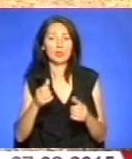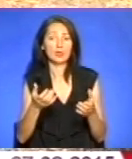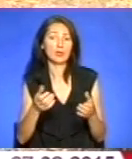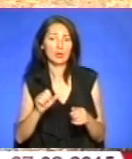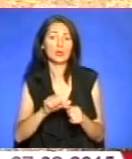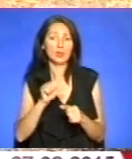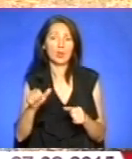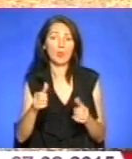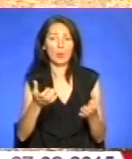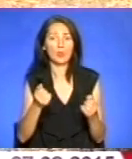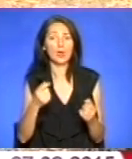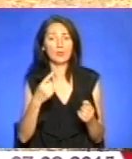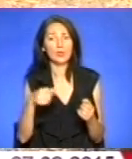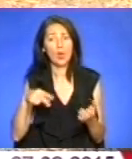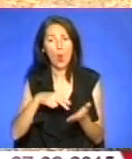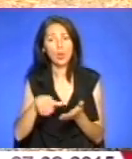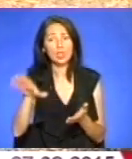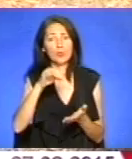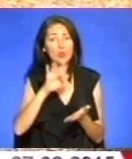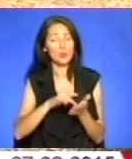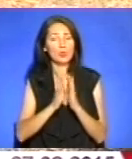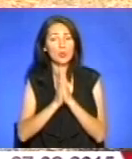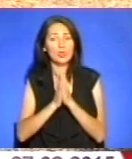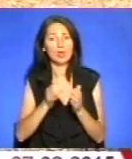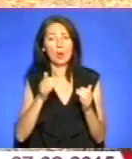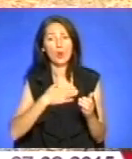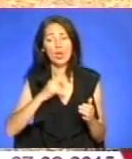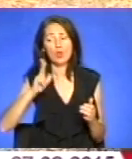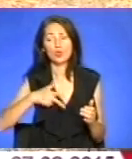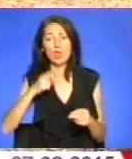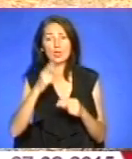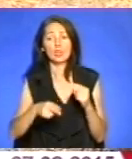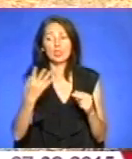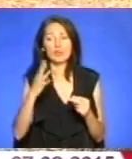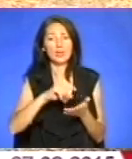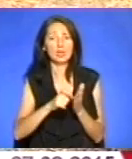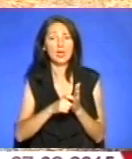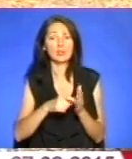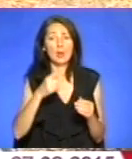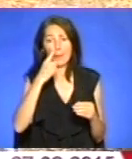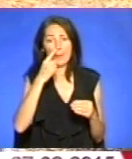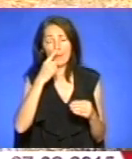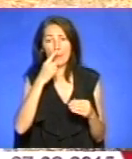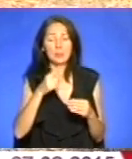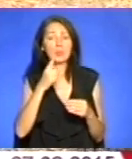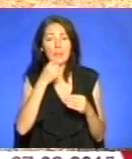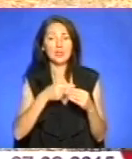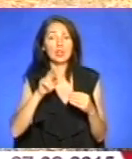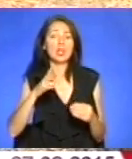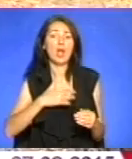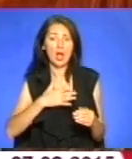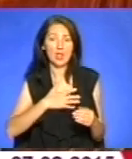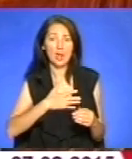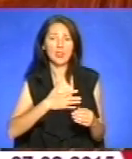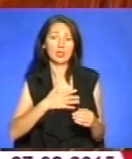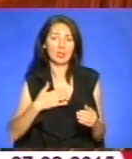ходиш по цілому місту, і зараз моя донька закінчила 4 клас, і ближче, як на Канаді, першу гімназію, куди нас прийняли, це мене